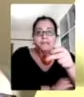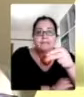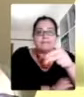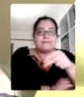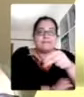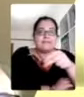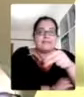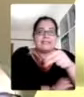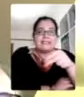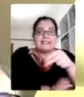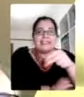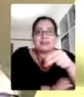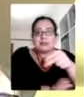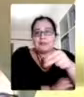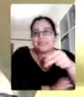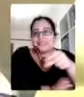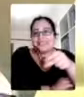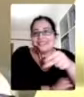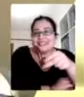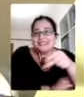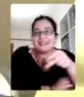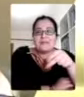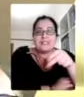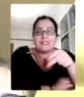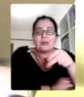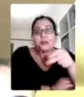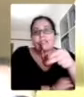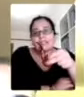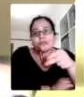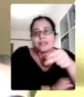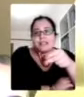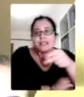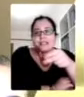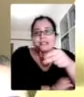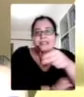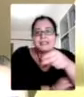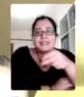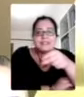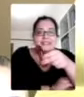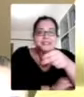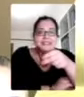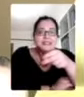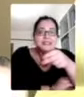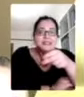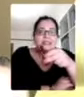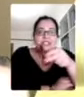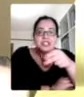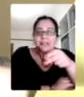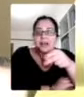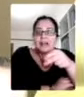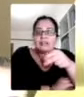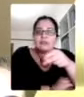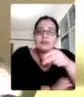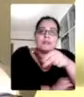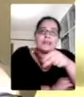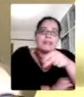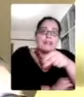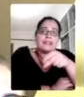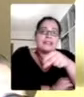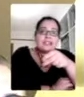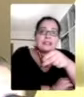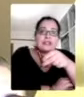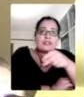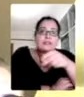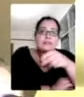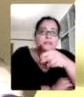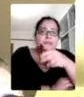bıraktım? Yani normal bir şey değil ama. O kadar güzel geldi ki içtiğim an uygun bir an